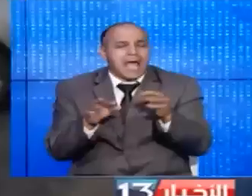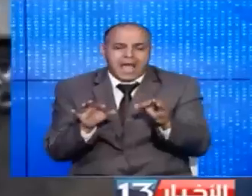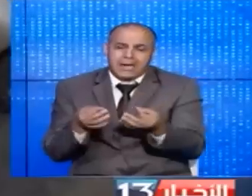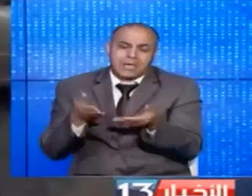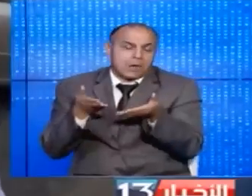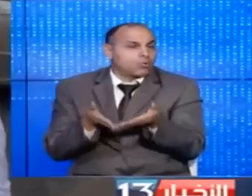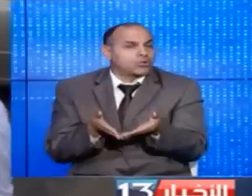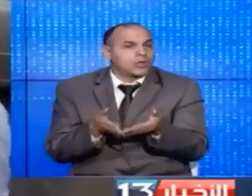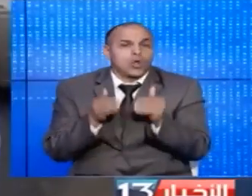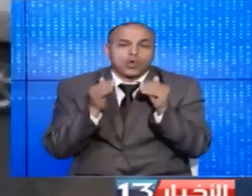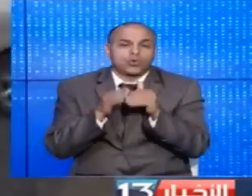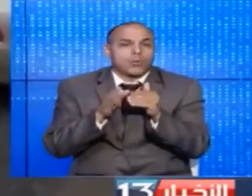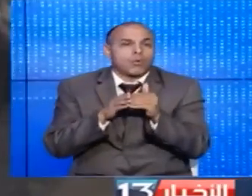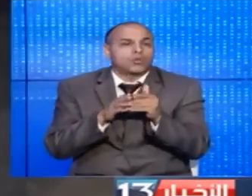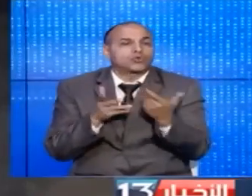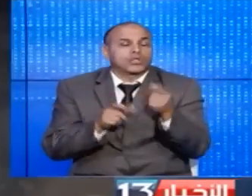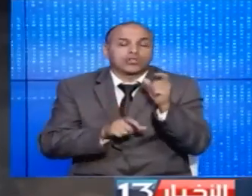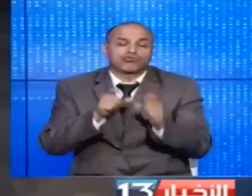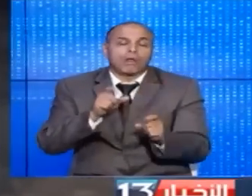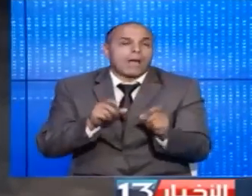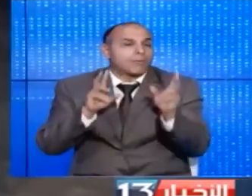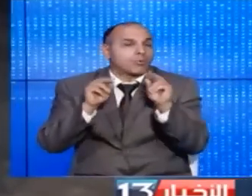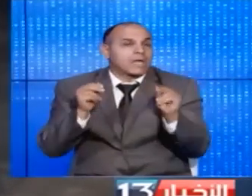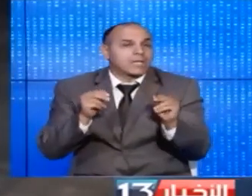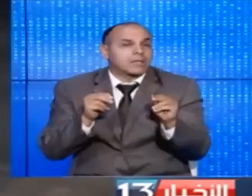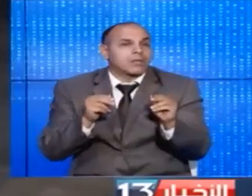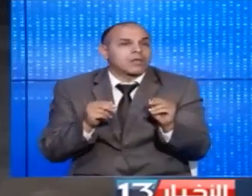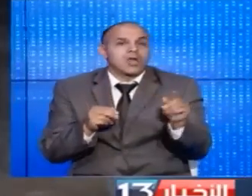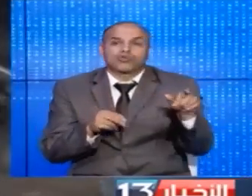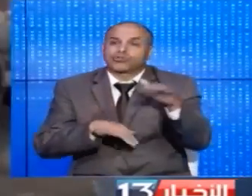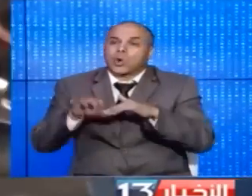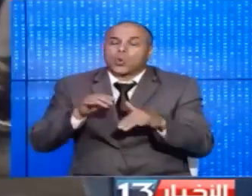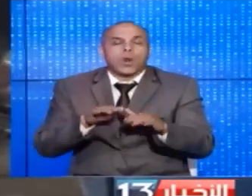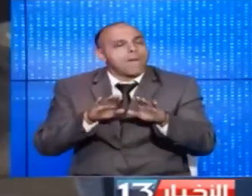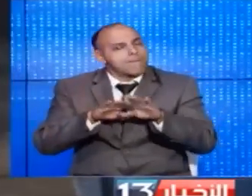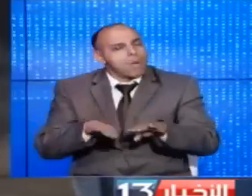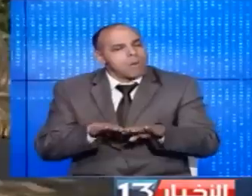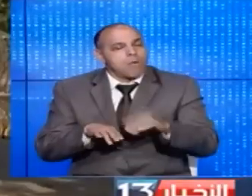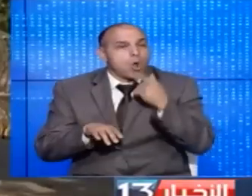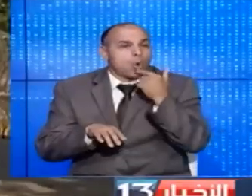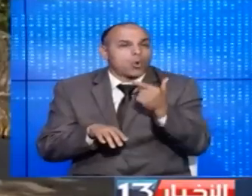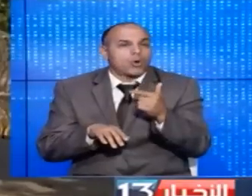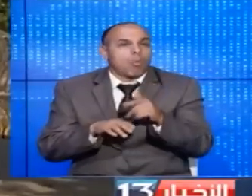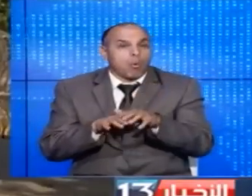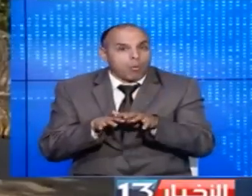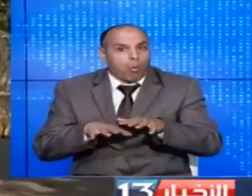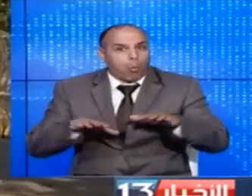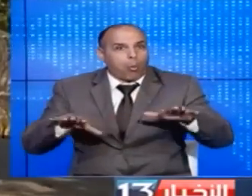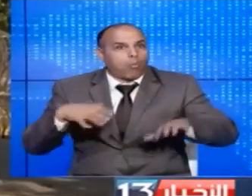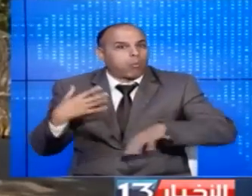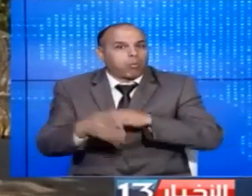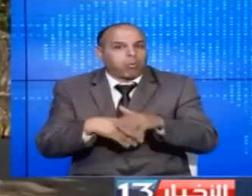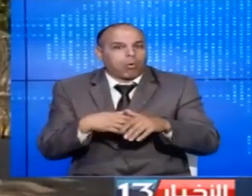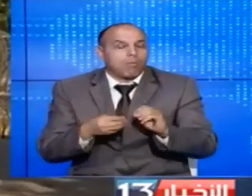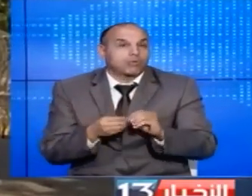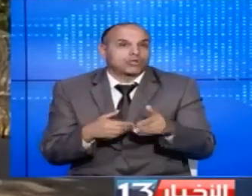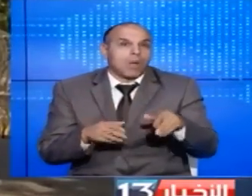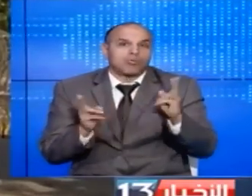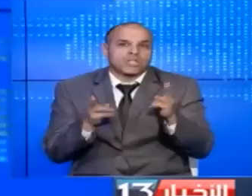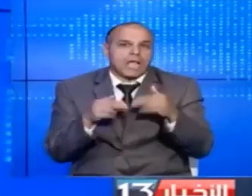الحلول تستجيب للمطالب الشعبية وتمتص غضب الشارع قبل توسع رقعة الحراك واستحالة